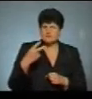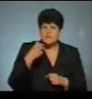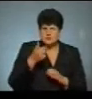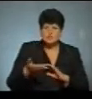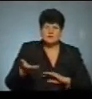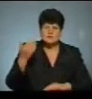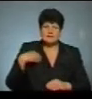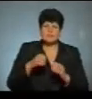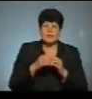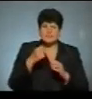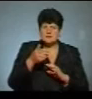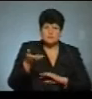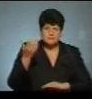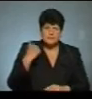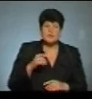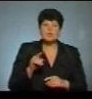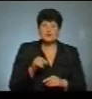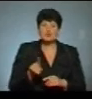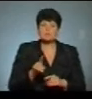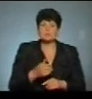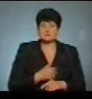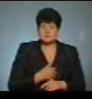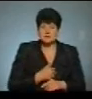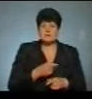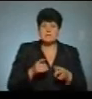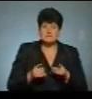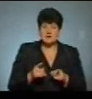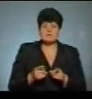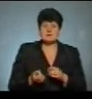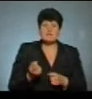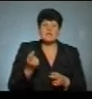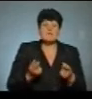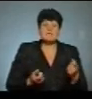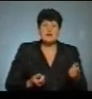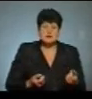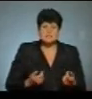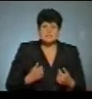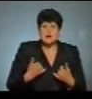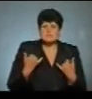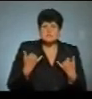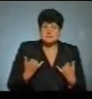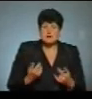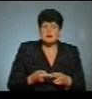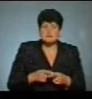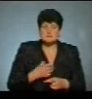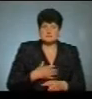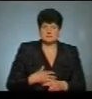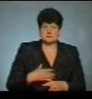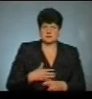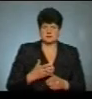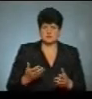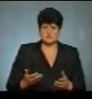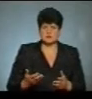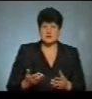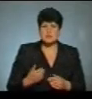тому, 10 років. І того, до чого ми прагнули, насправді виявляється, що нам зараз це і не актуально може бути.